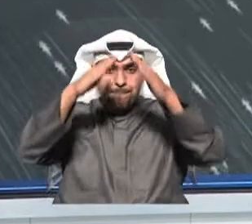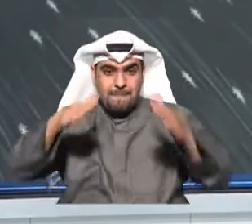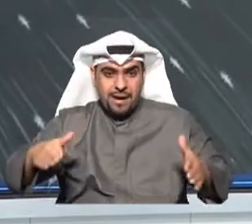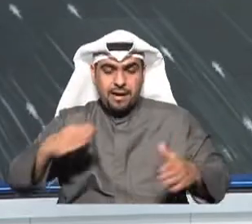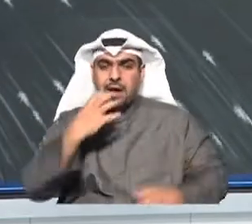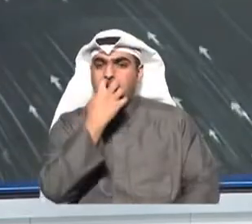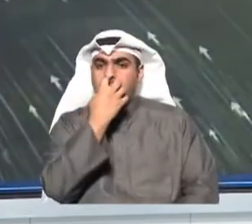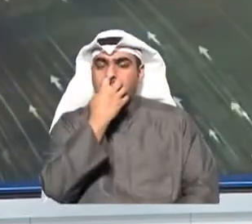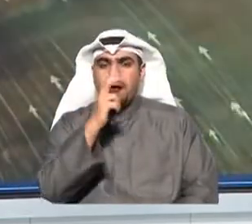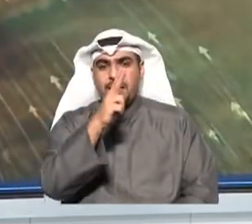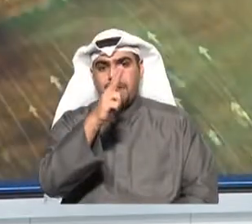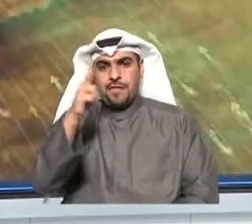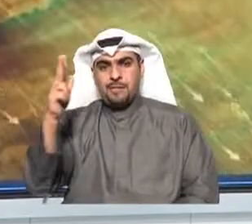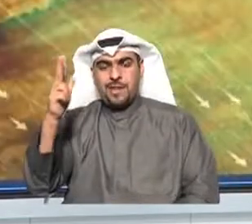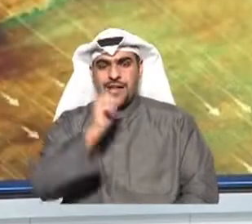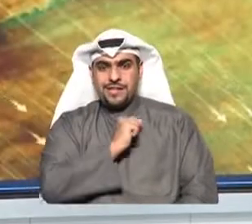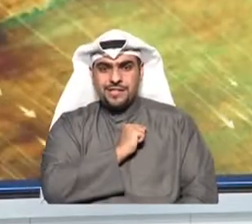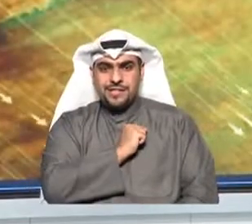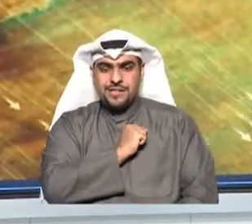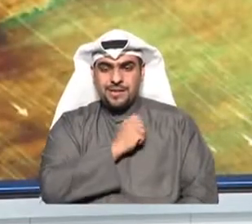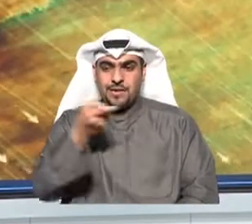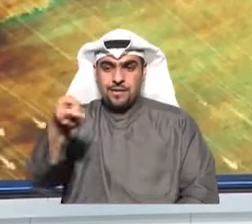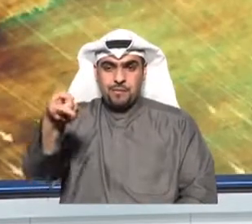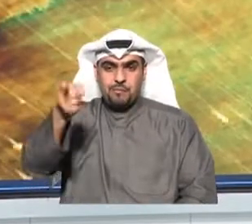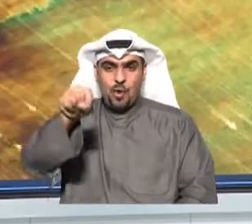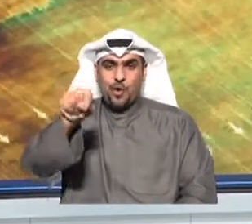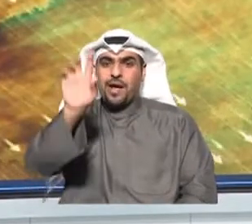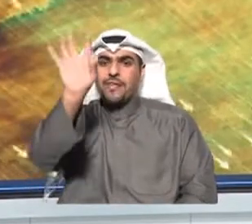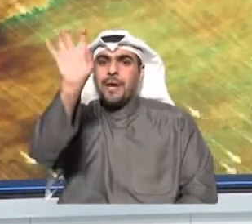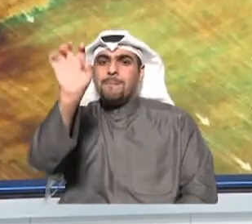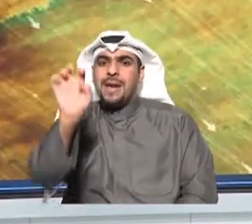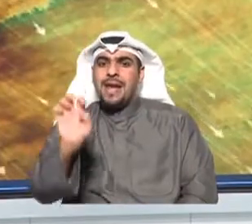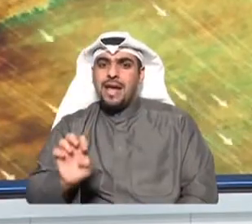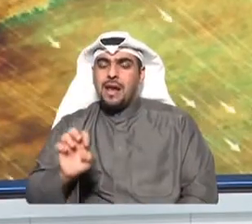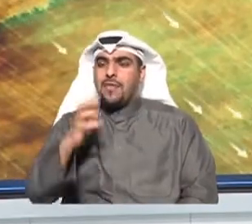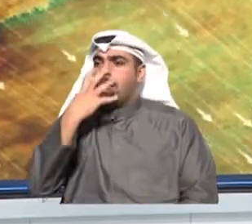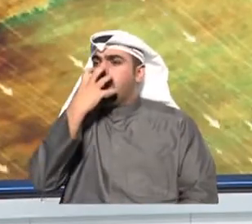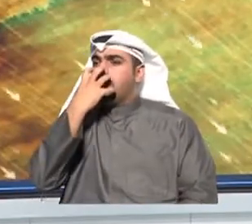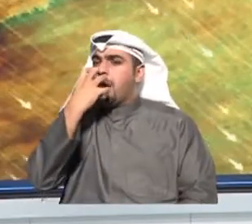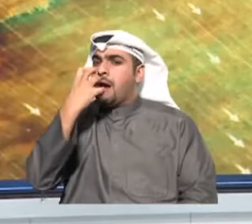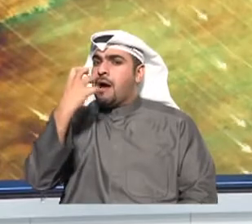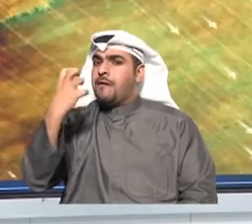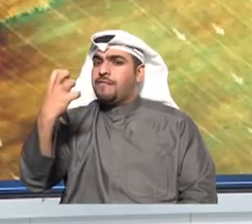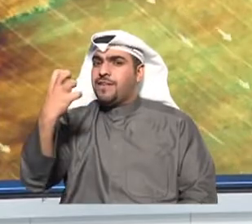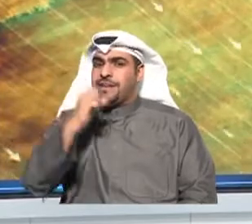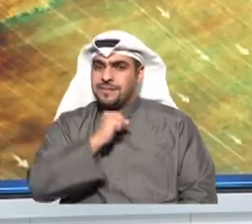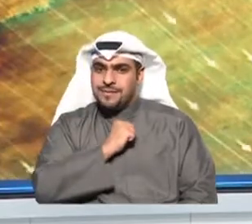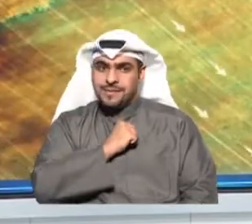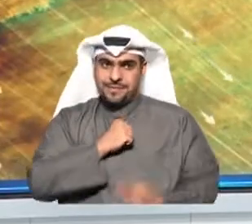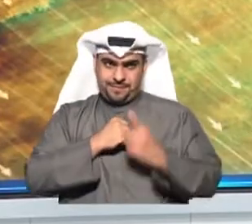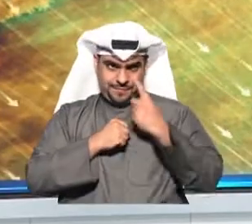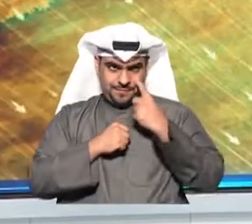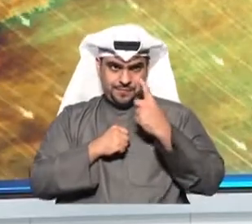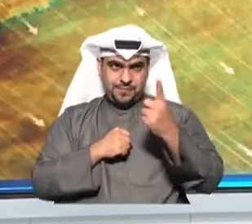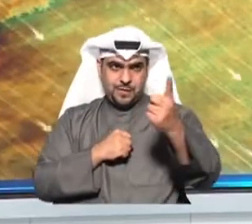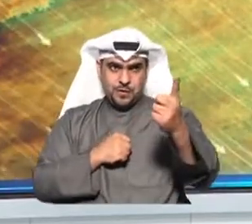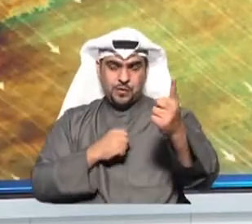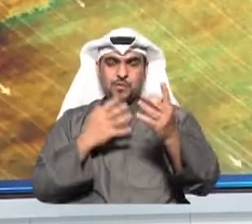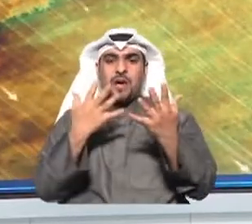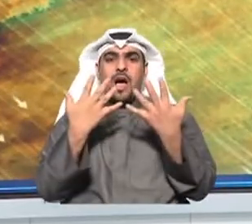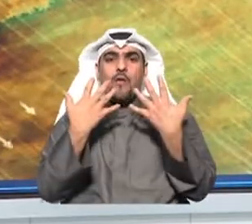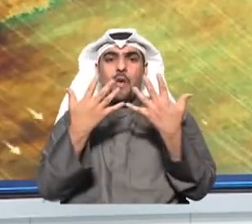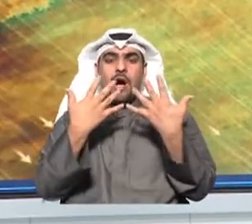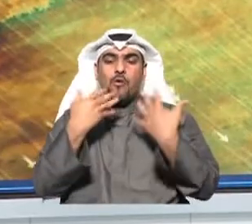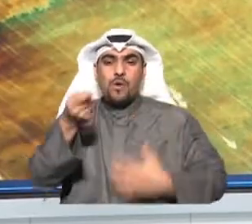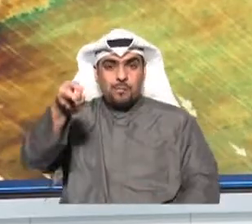إلى 18 درجة مئوية. في مساء الغد أجواء دافئة والرياح جنوبية شرقية خفيفة إلى معتدل السرعة تتراوح سرعتها ما